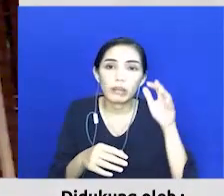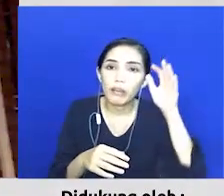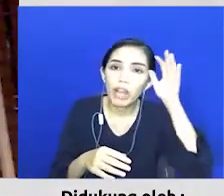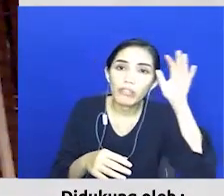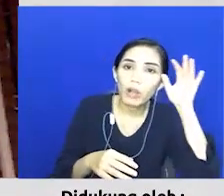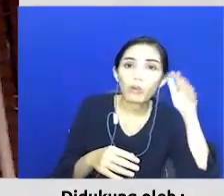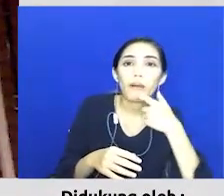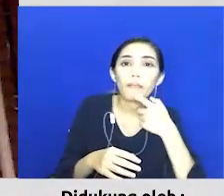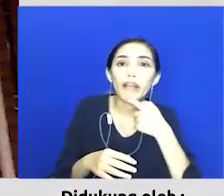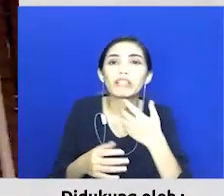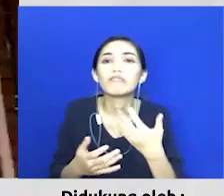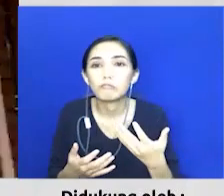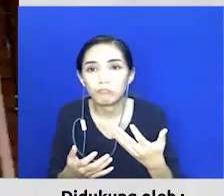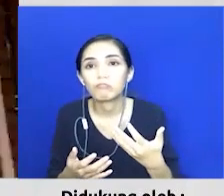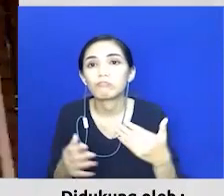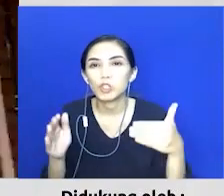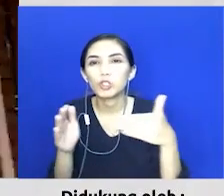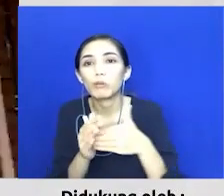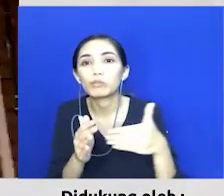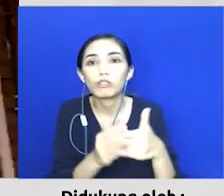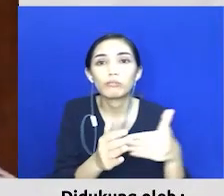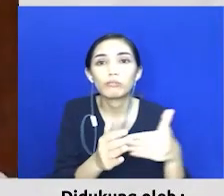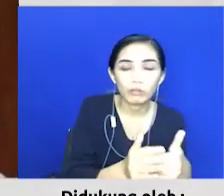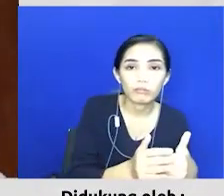melihat tahun ini setidaknya